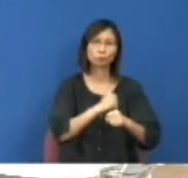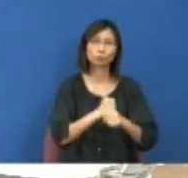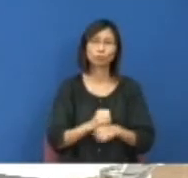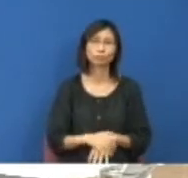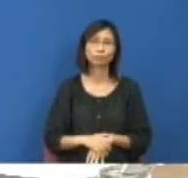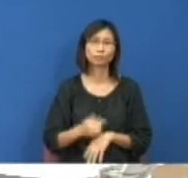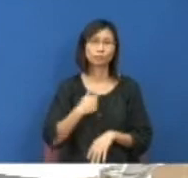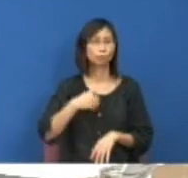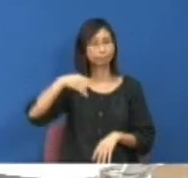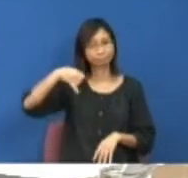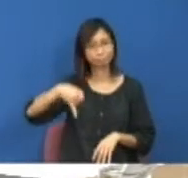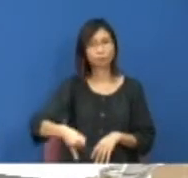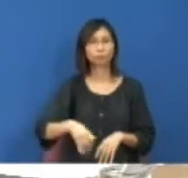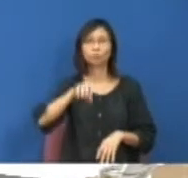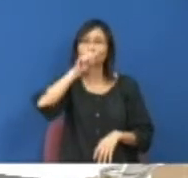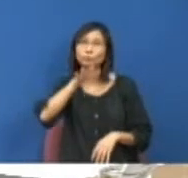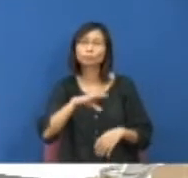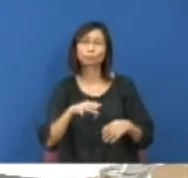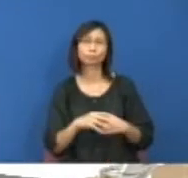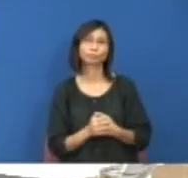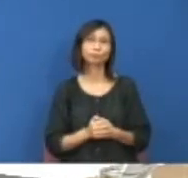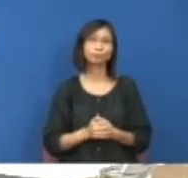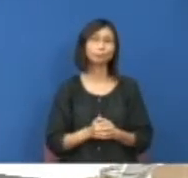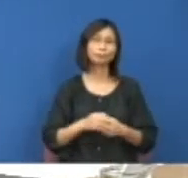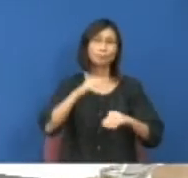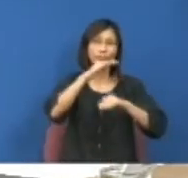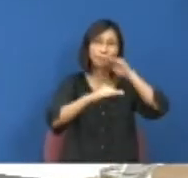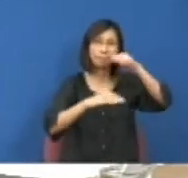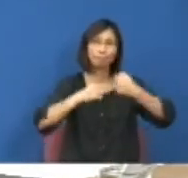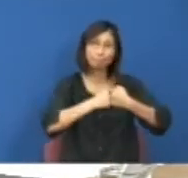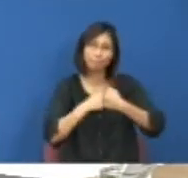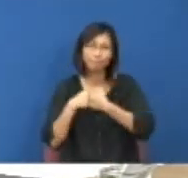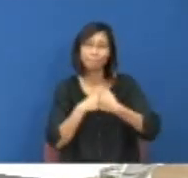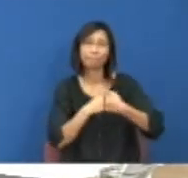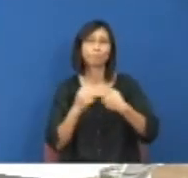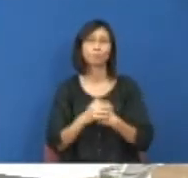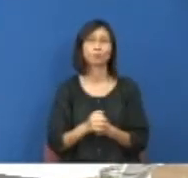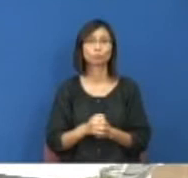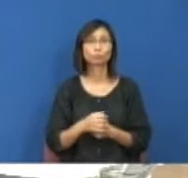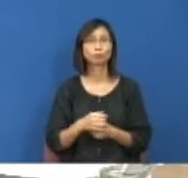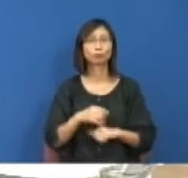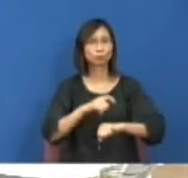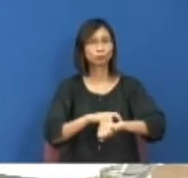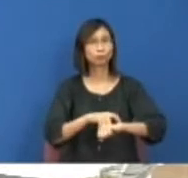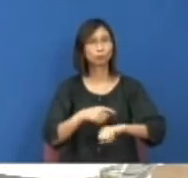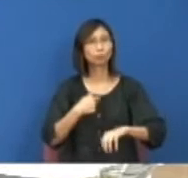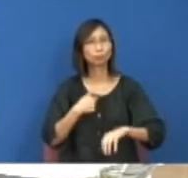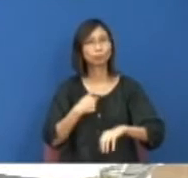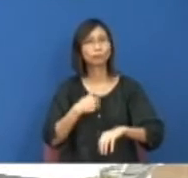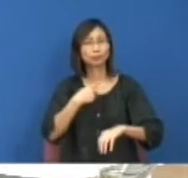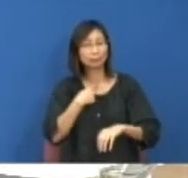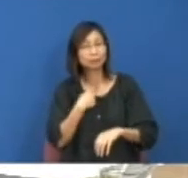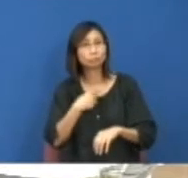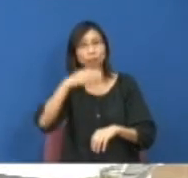之就係話，如果我哋當講階級鬥爭嘅時候，我哋唔去認識第一個就